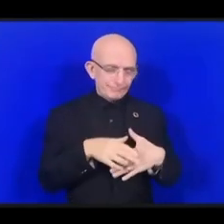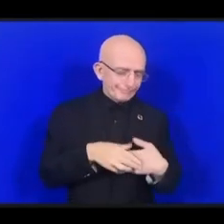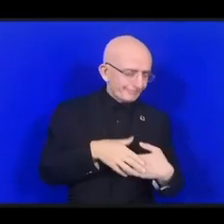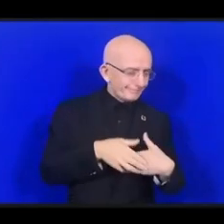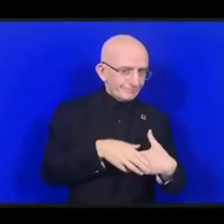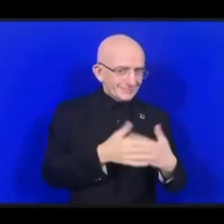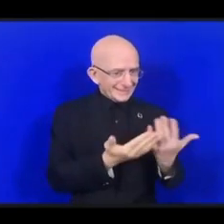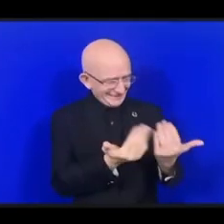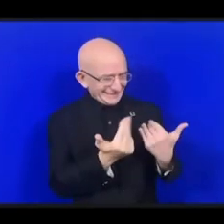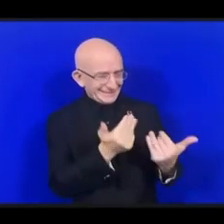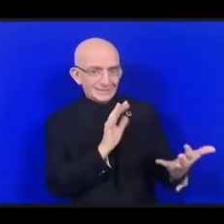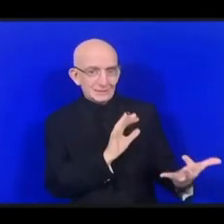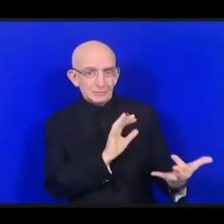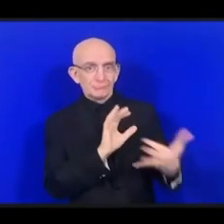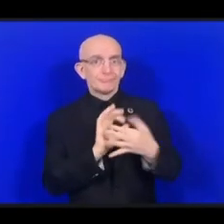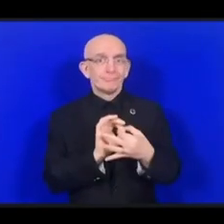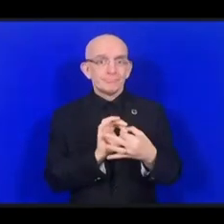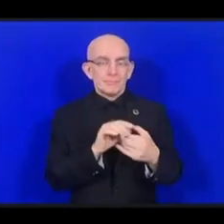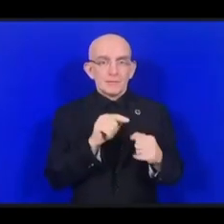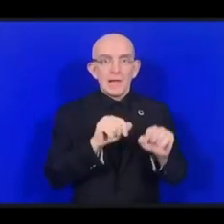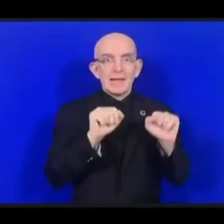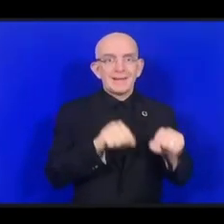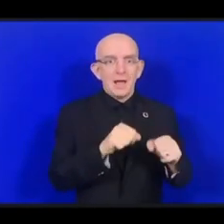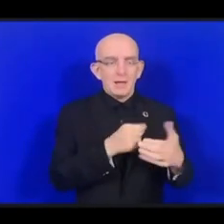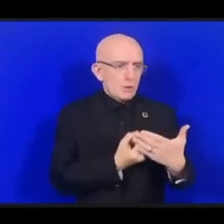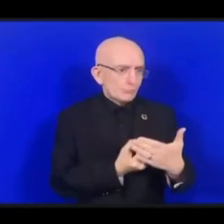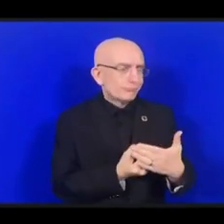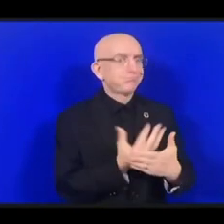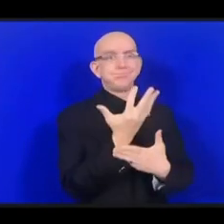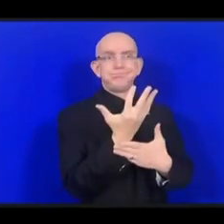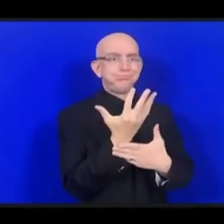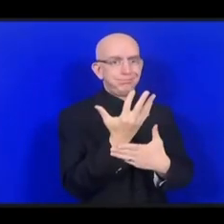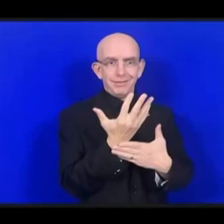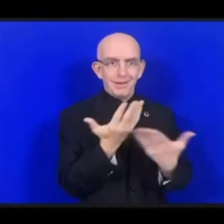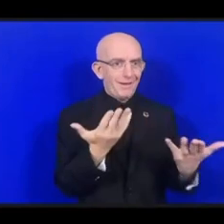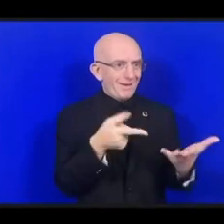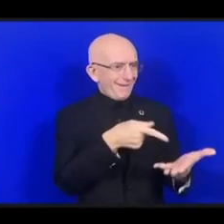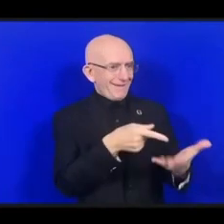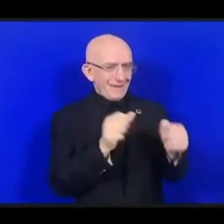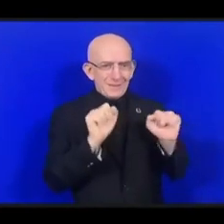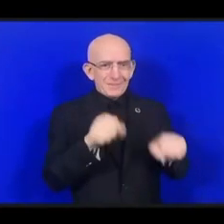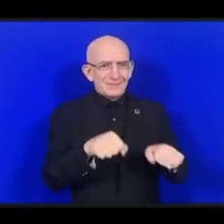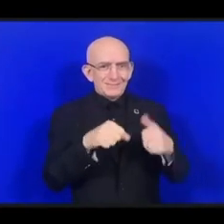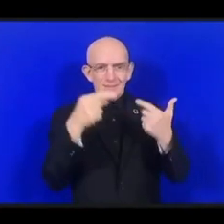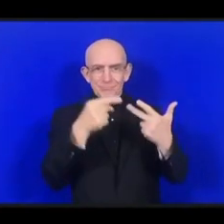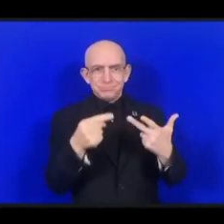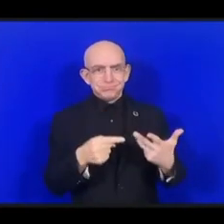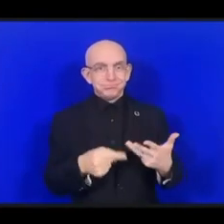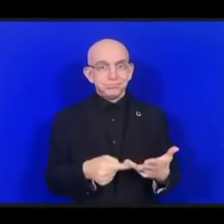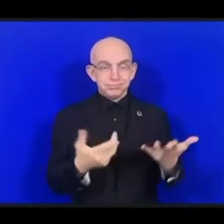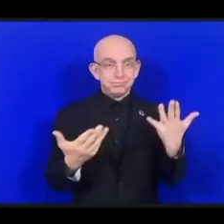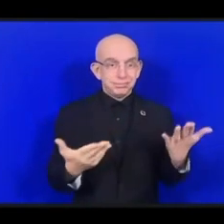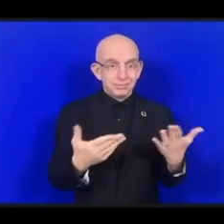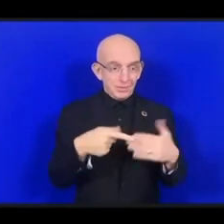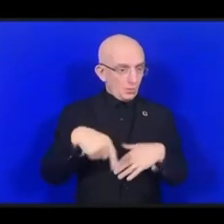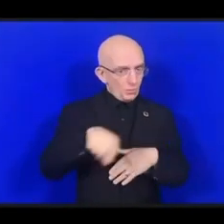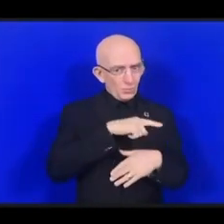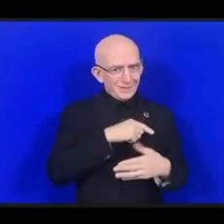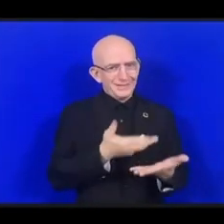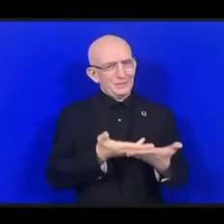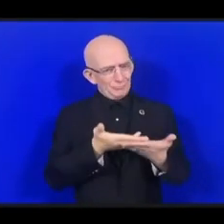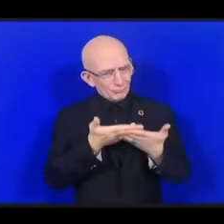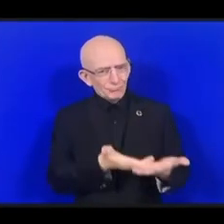من اجل تحقيق الامكانات البشريه ونحن ملتزمون بذلك ومنذ ان قمنا باطلاق